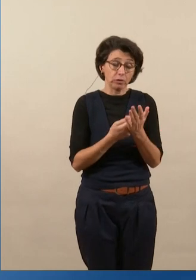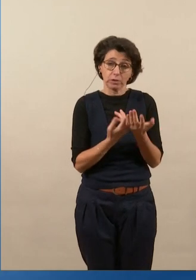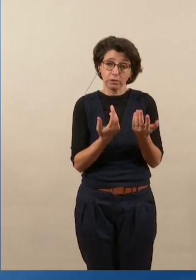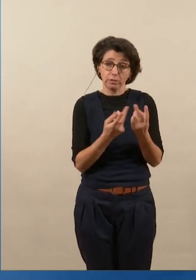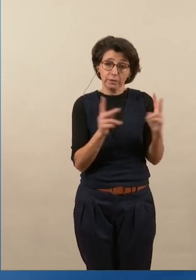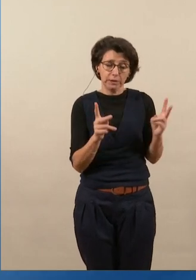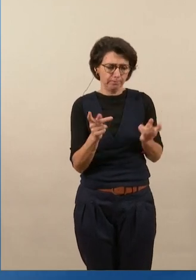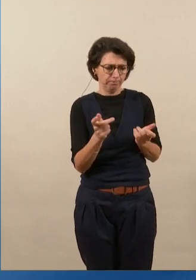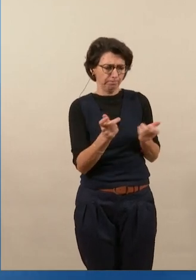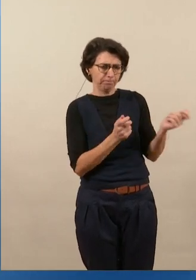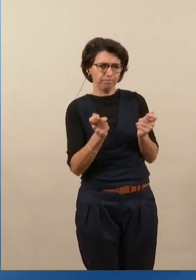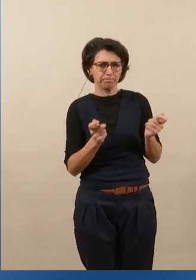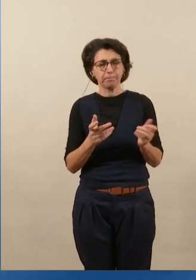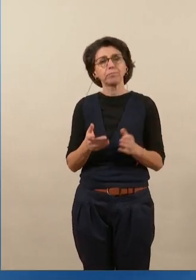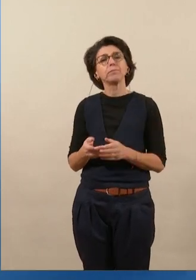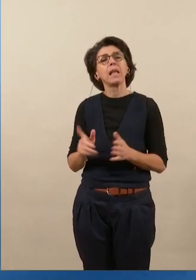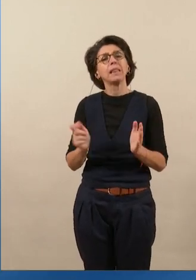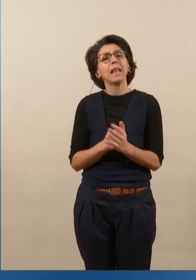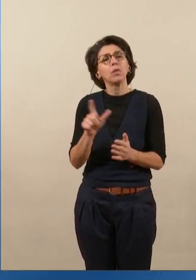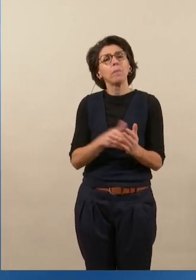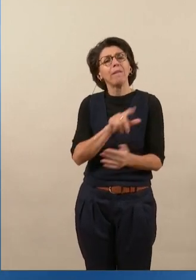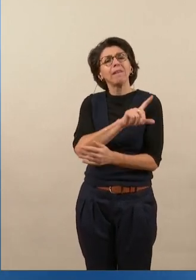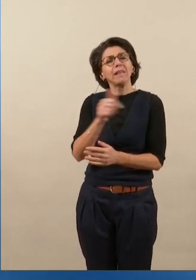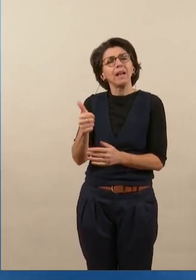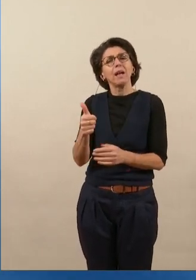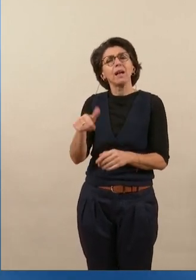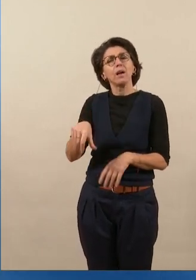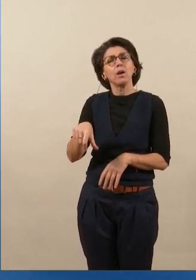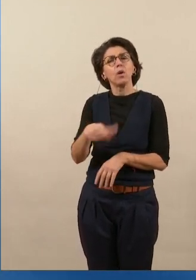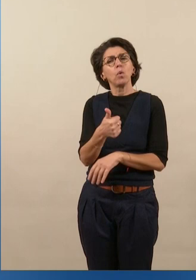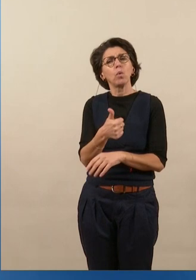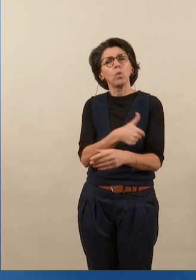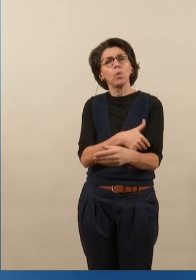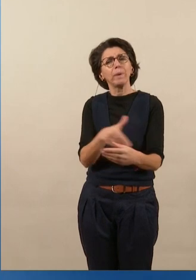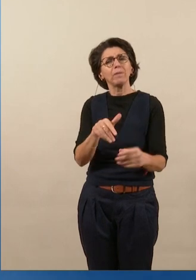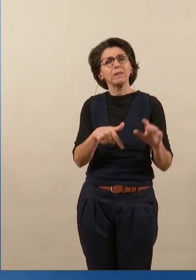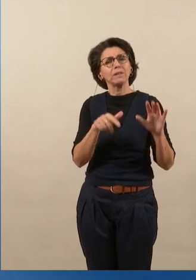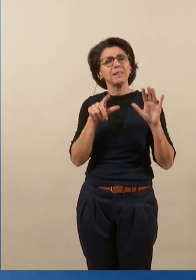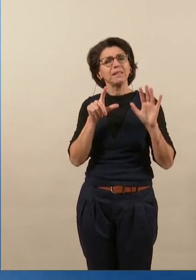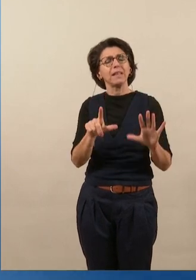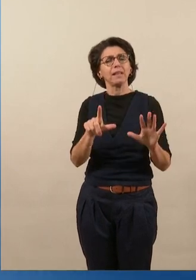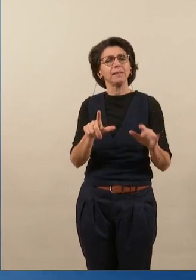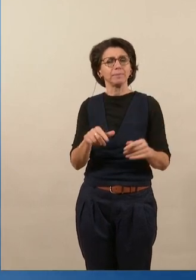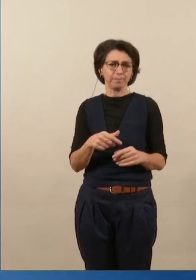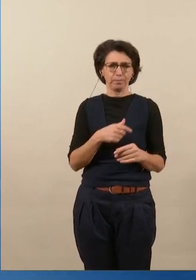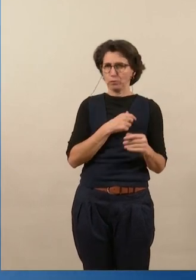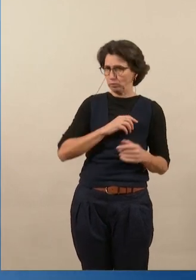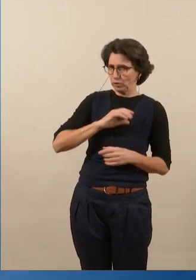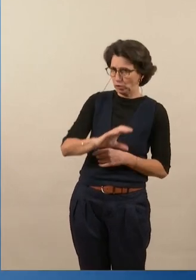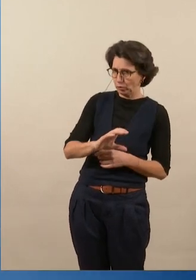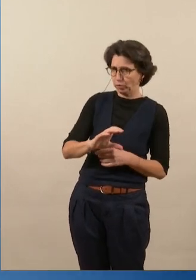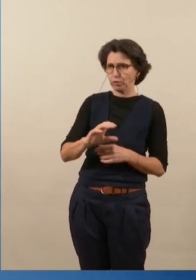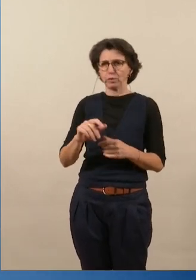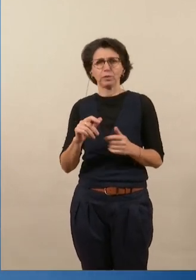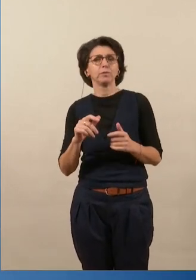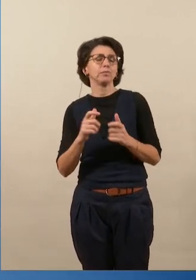11,5 millions recette de session de la compagnie de chauffage intercommunale de l'agglomération grenobloise seulement